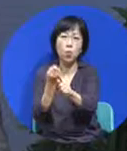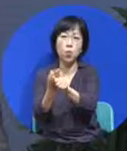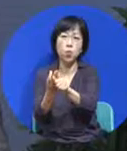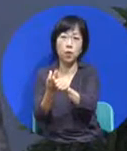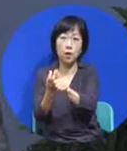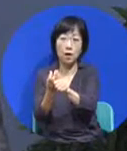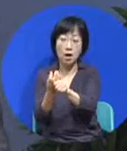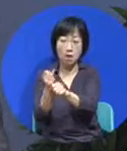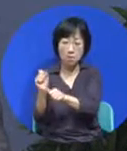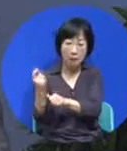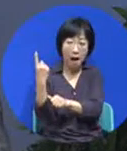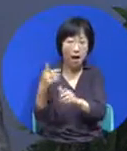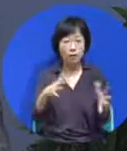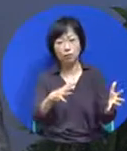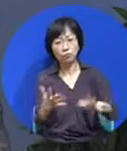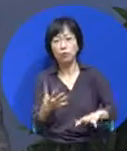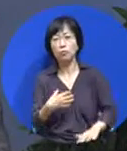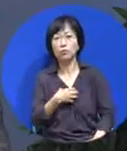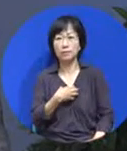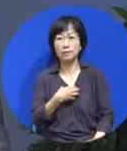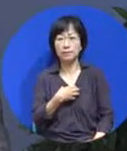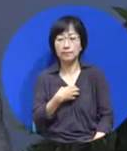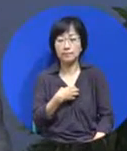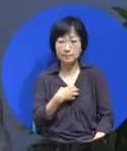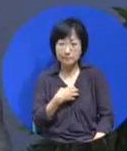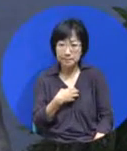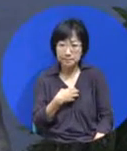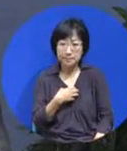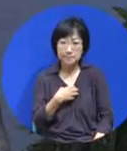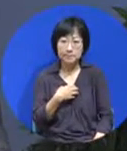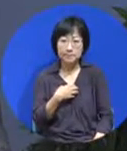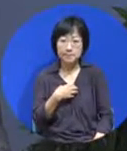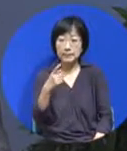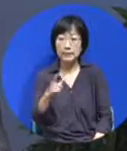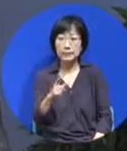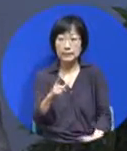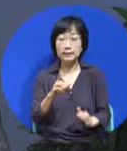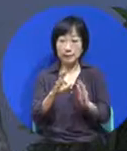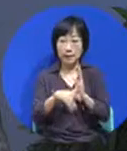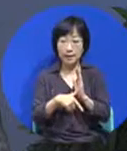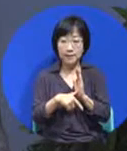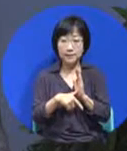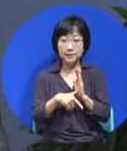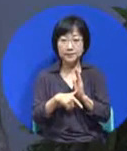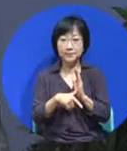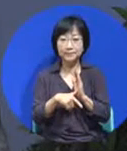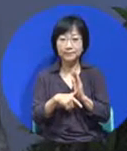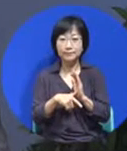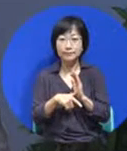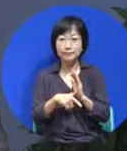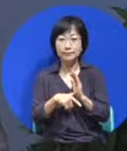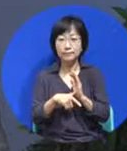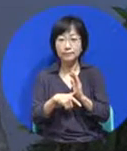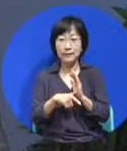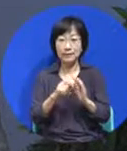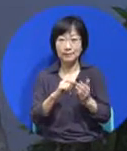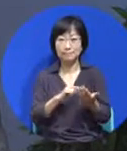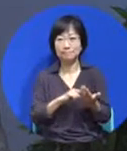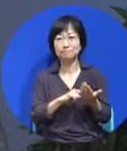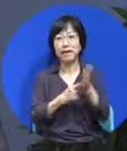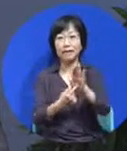person's lie that this thing has happened. 그때 밝힙니다. And then she says, 저도